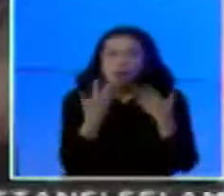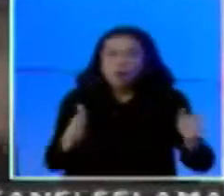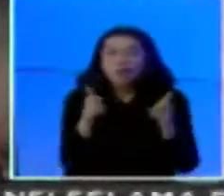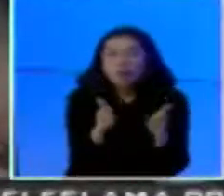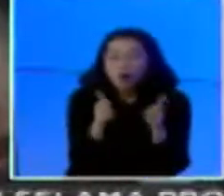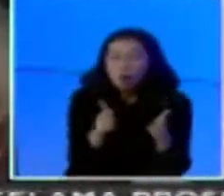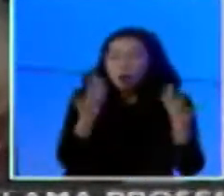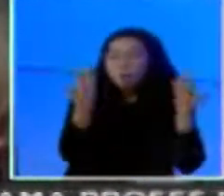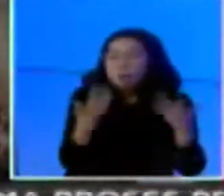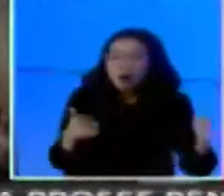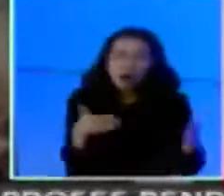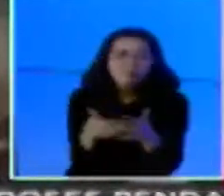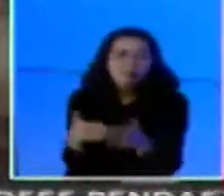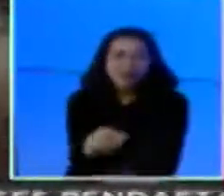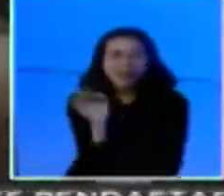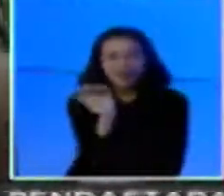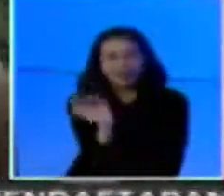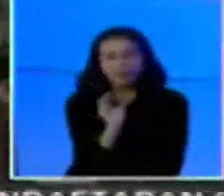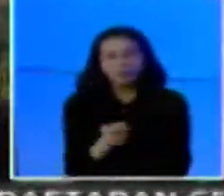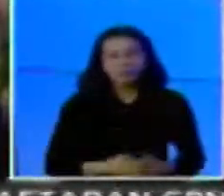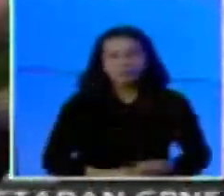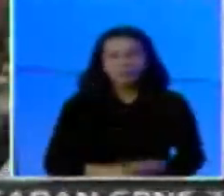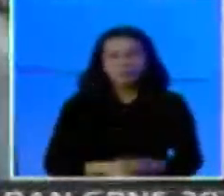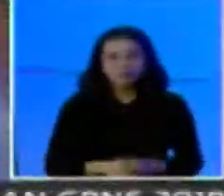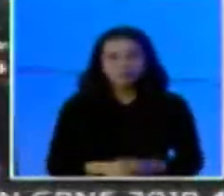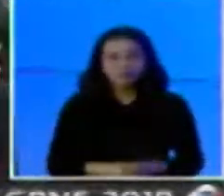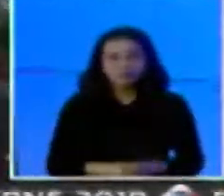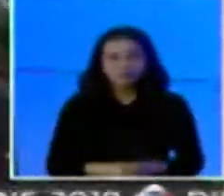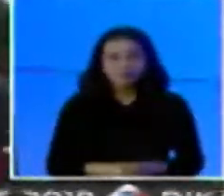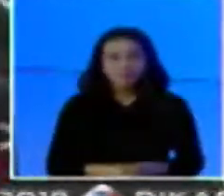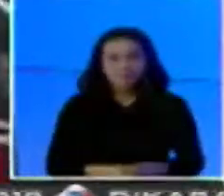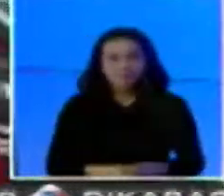dan hambatan. Dari Jakarta, Armalina Guntur Zulkarnadi, iNews melaporkan.